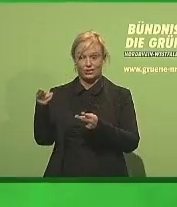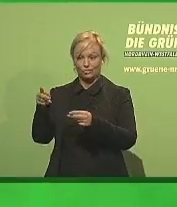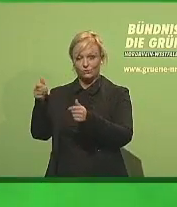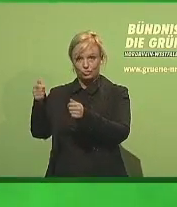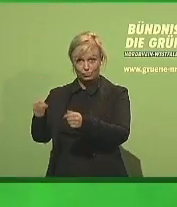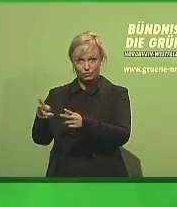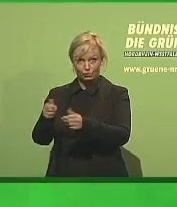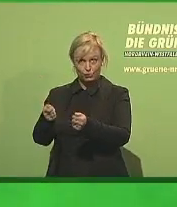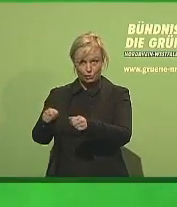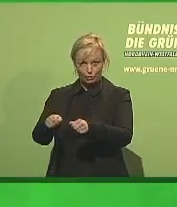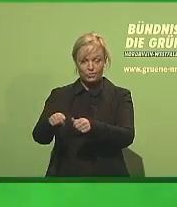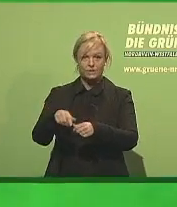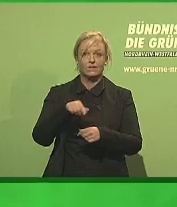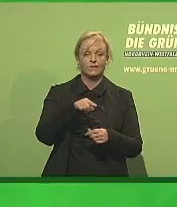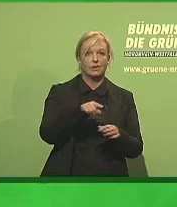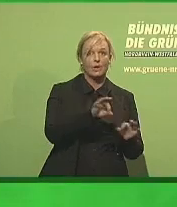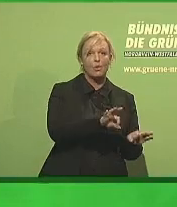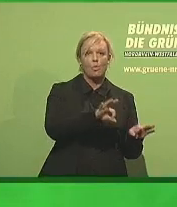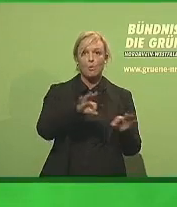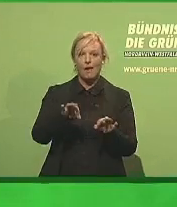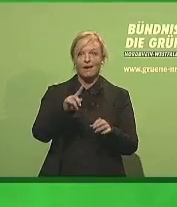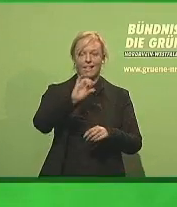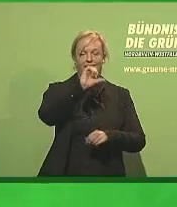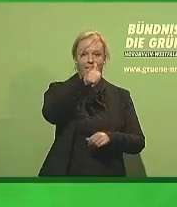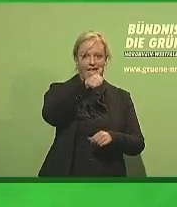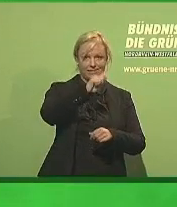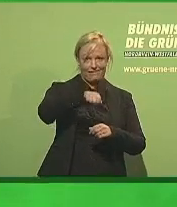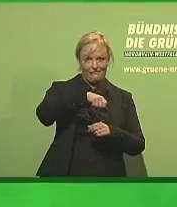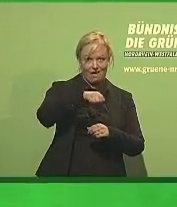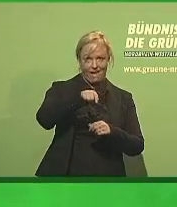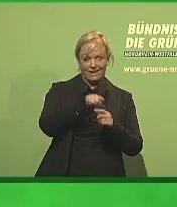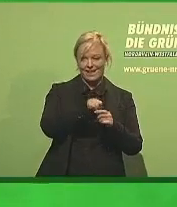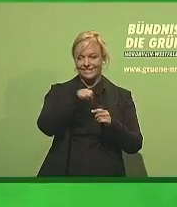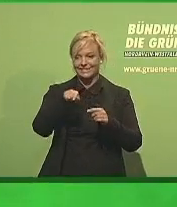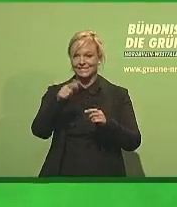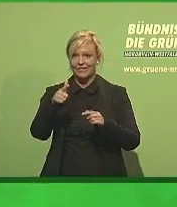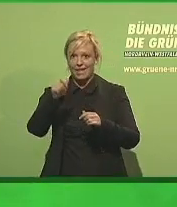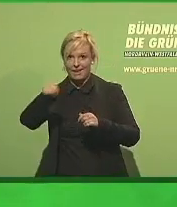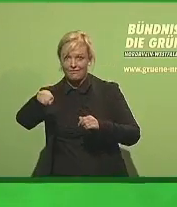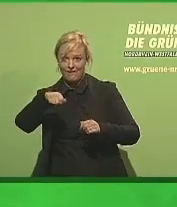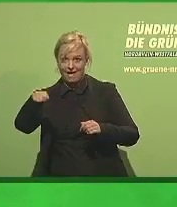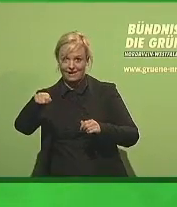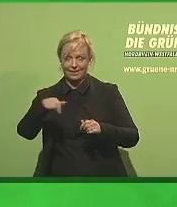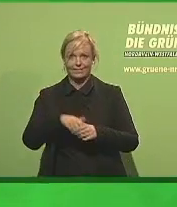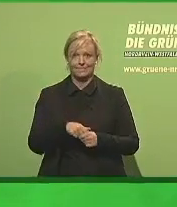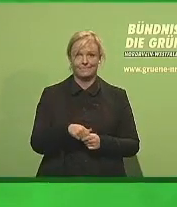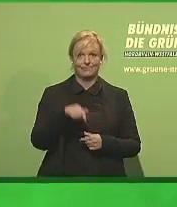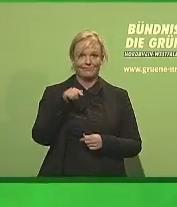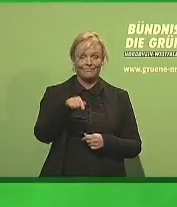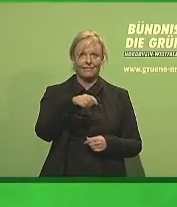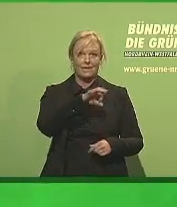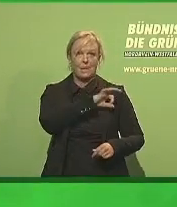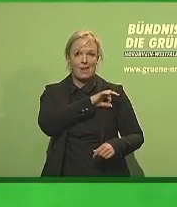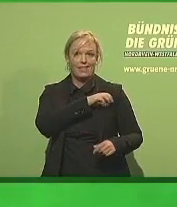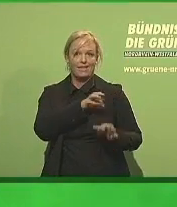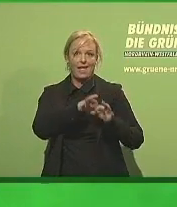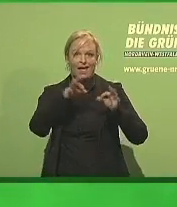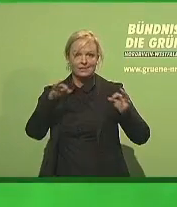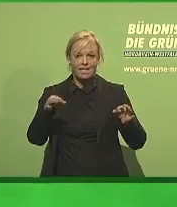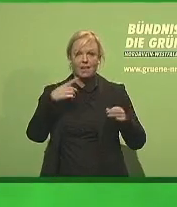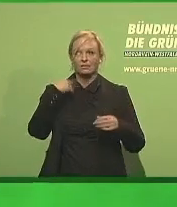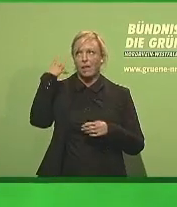vom ersten in den zweiten Wahlgang. Da haben wir ja als Parteitag mal verschiedene Regelungen